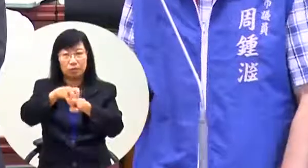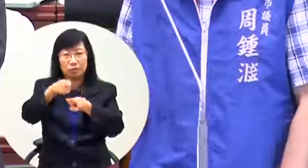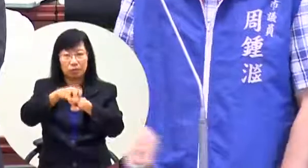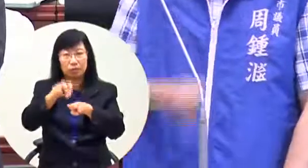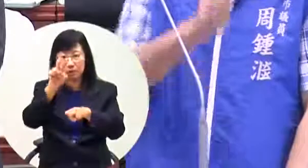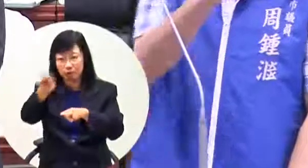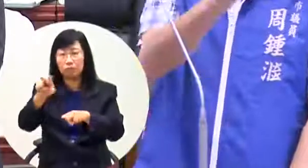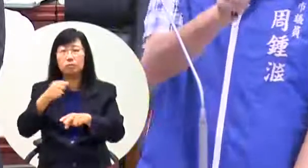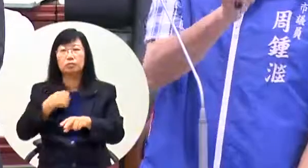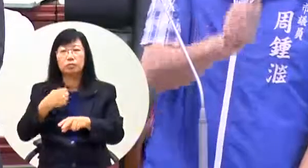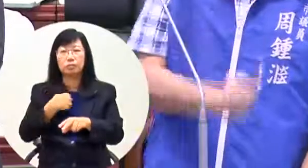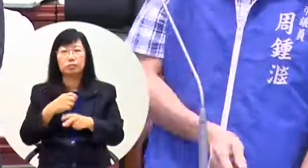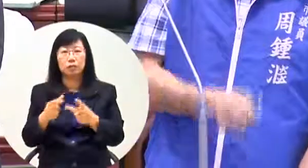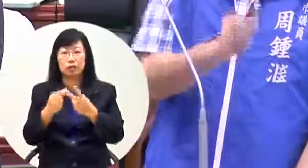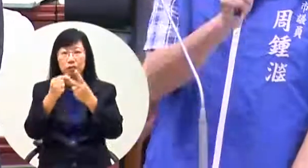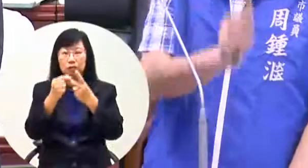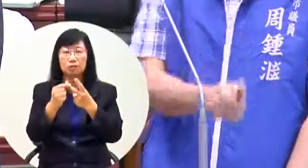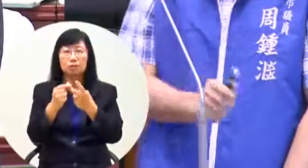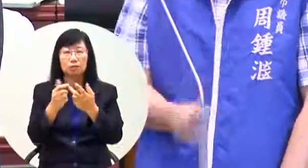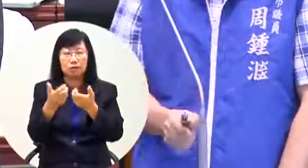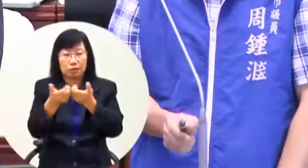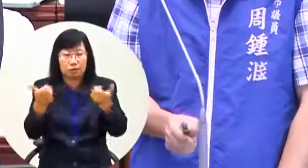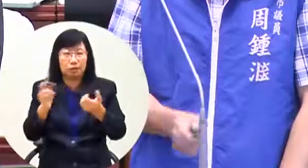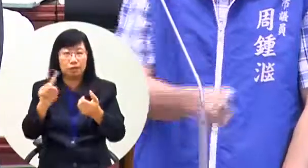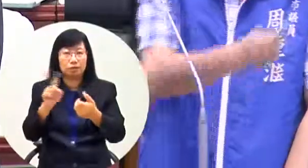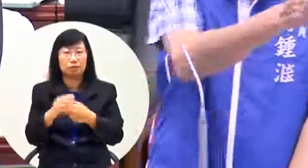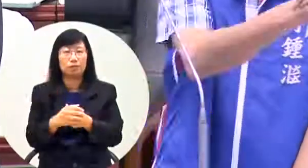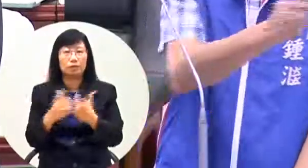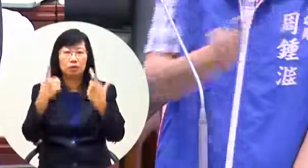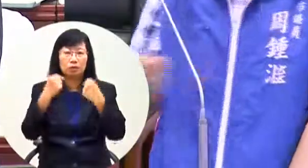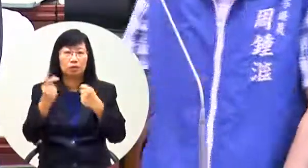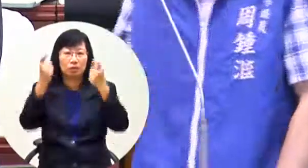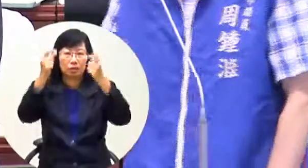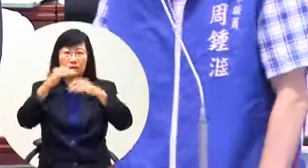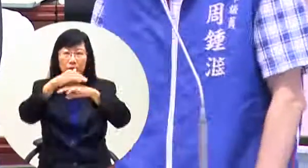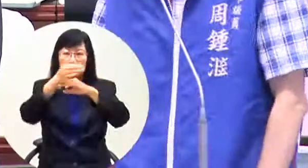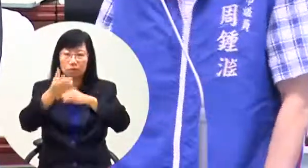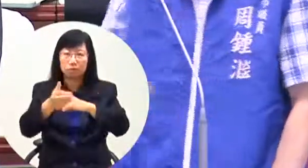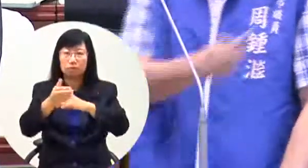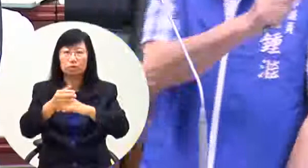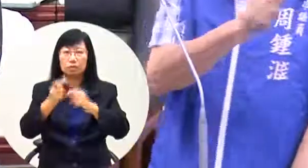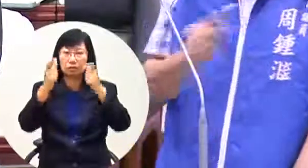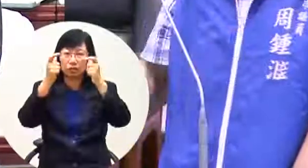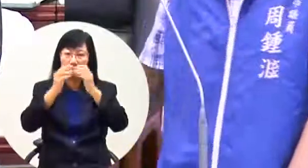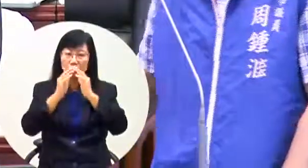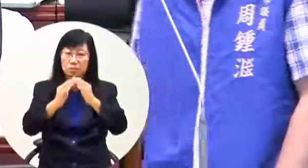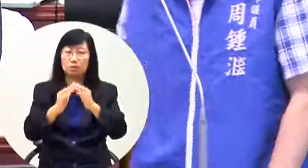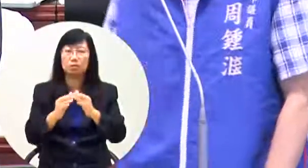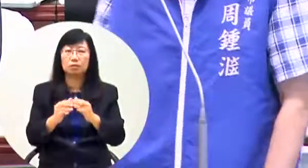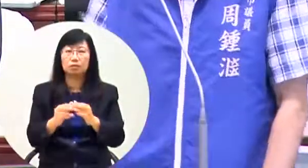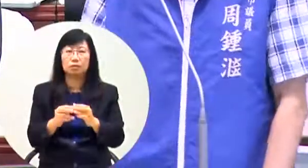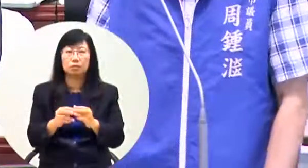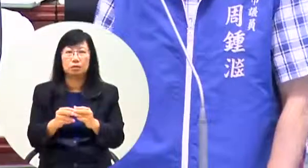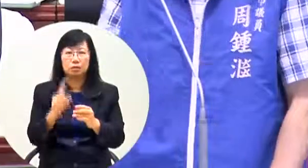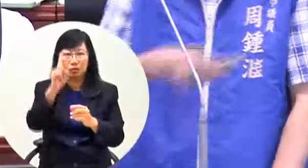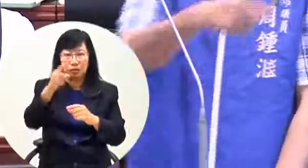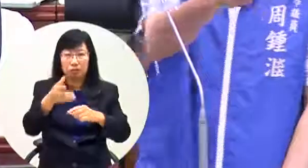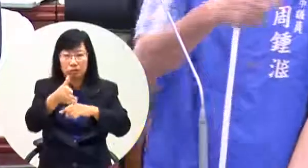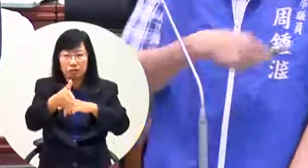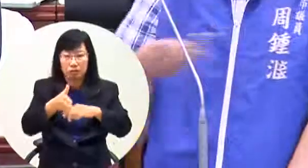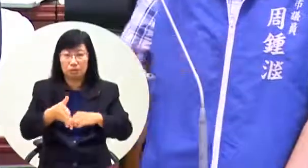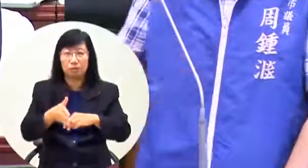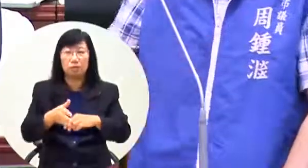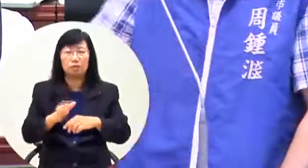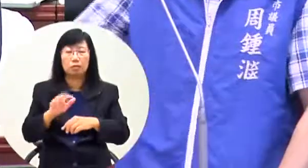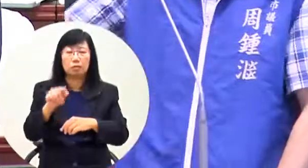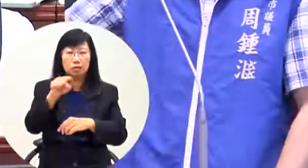分隔就是原来的高雄县跟高雄市，它有一个界限啊，但是那个是看不到的界限，无形的，但是